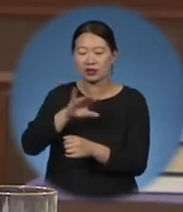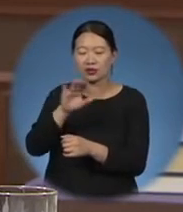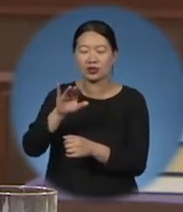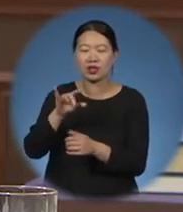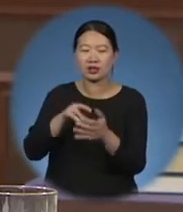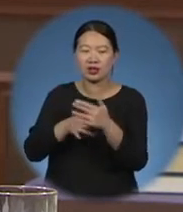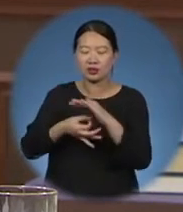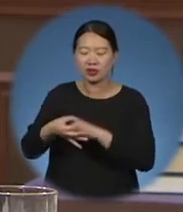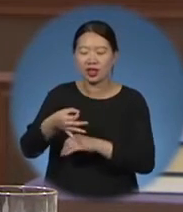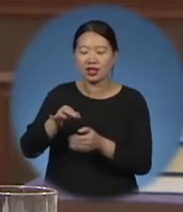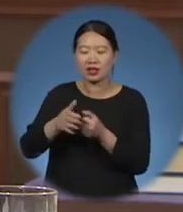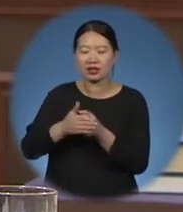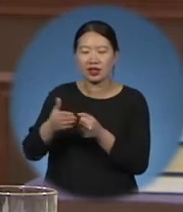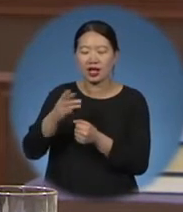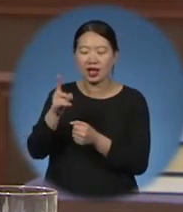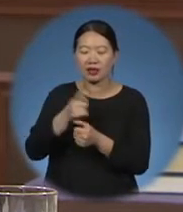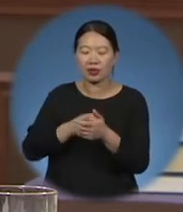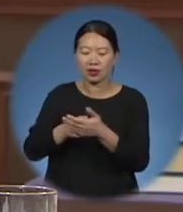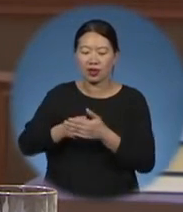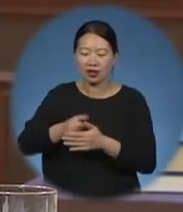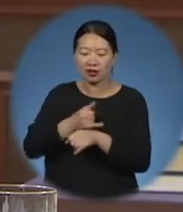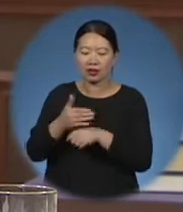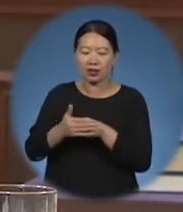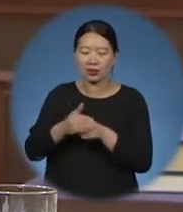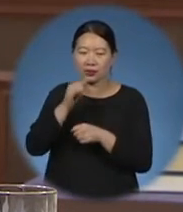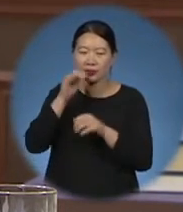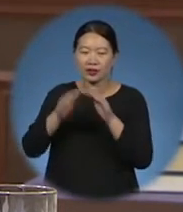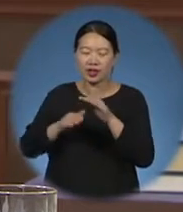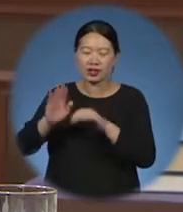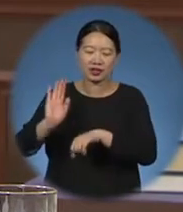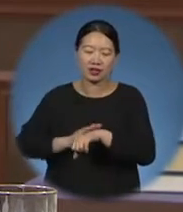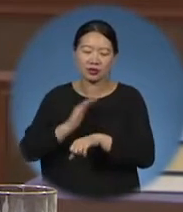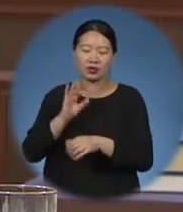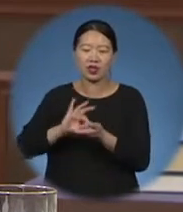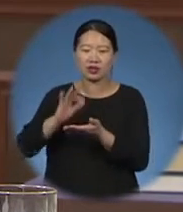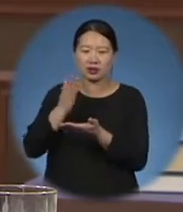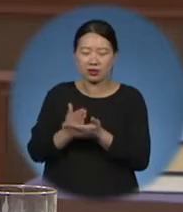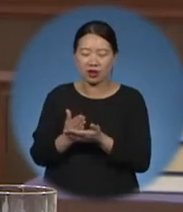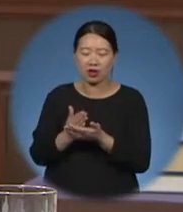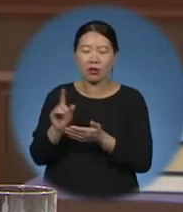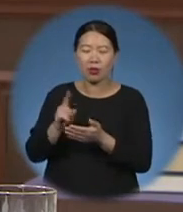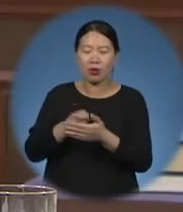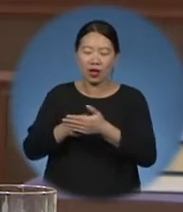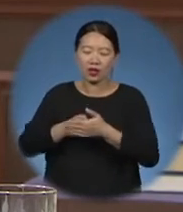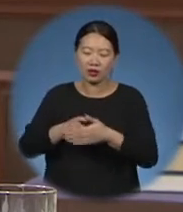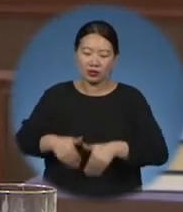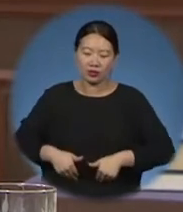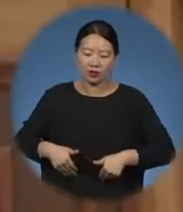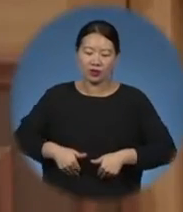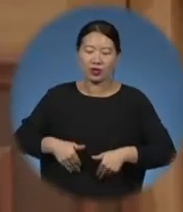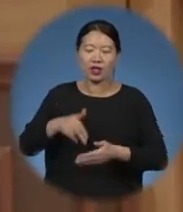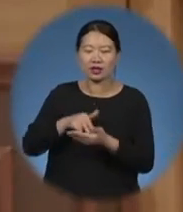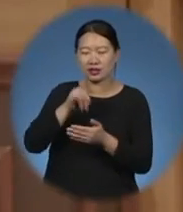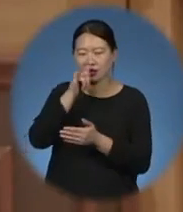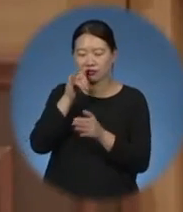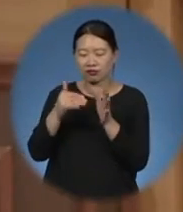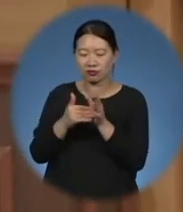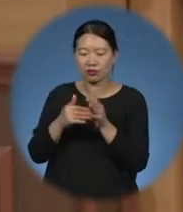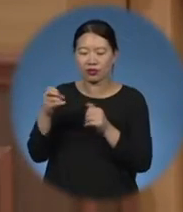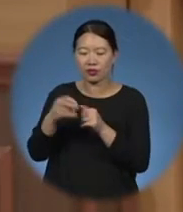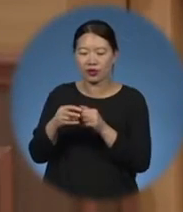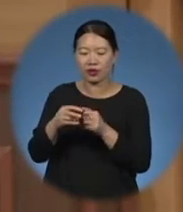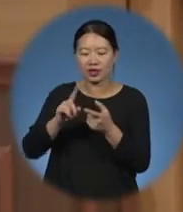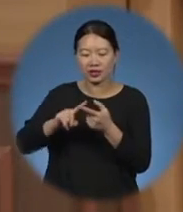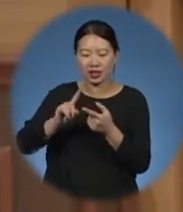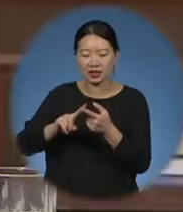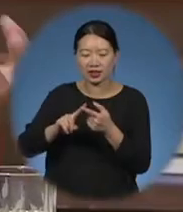거니까 한 푼도 아껴서 예. 절대 허투루 쓰지 말고 예. 예. 어떻게든 아껴라 예. 이런 시각이 있을 수 있고 예. 그